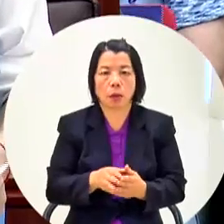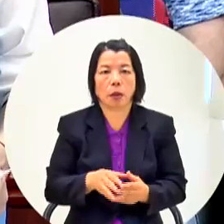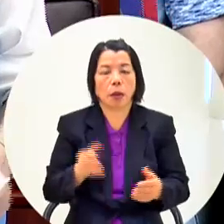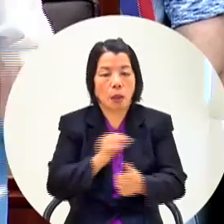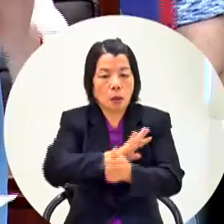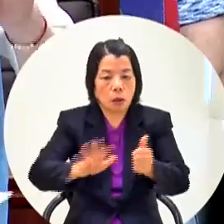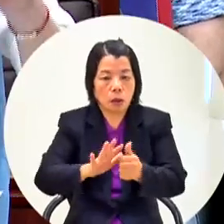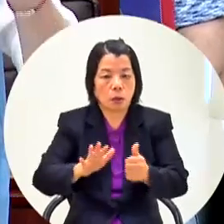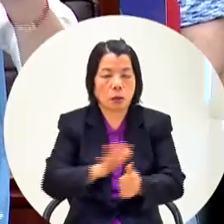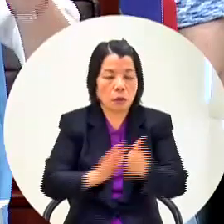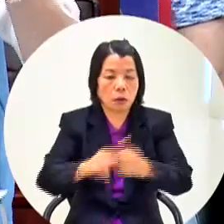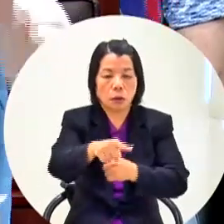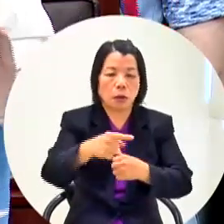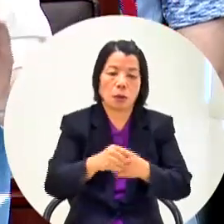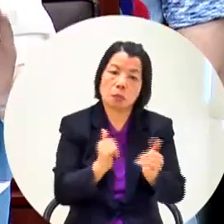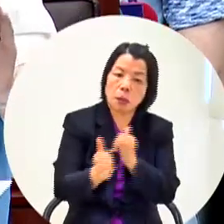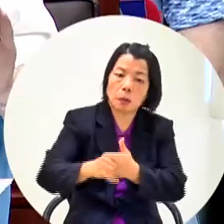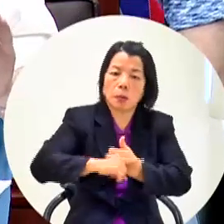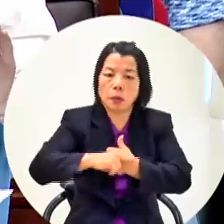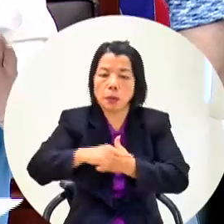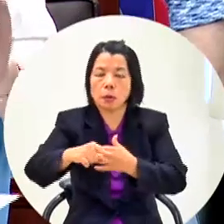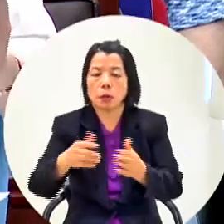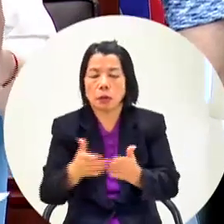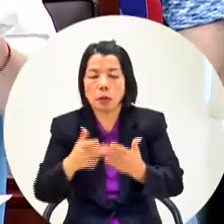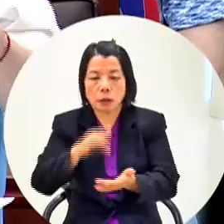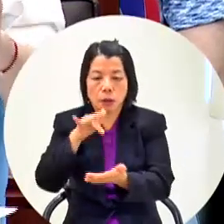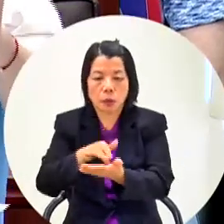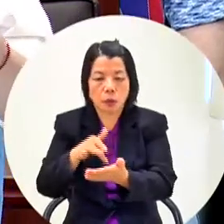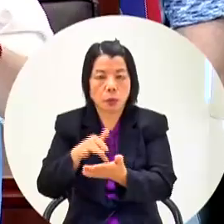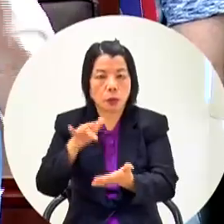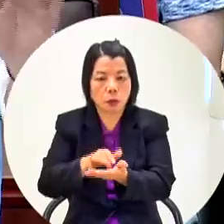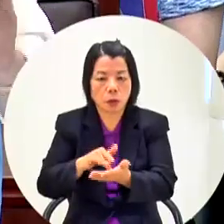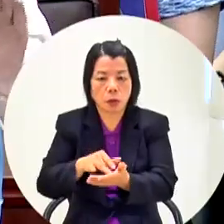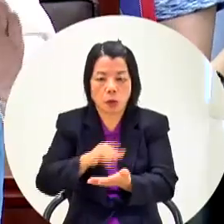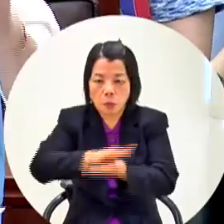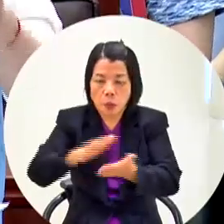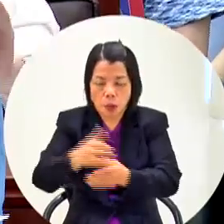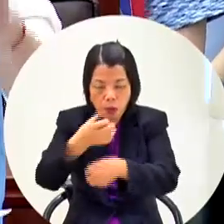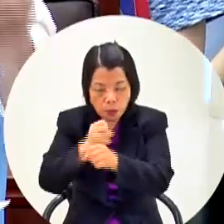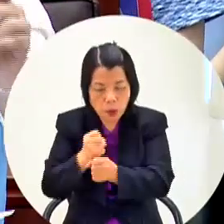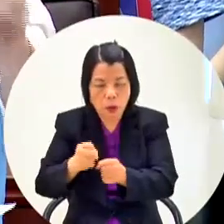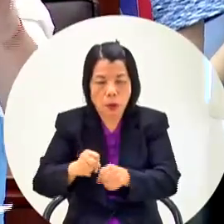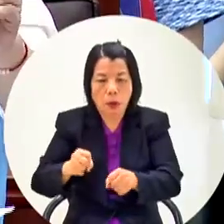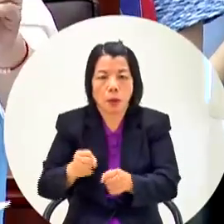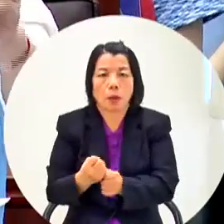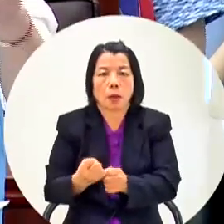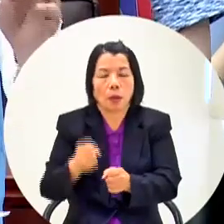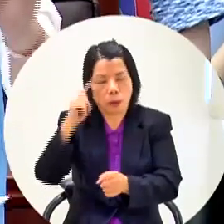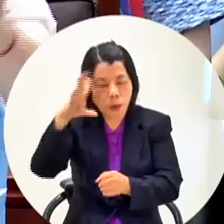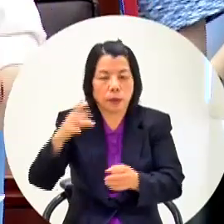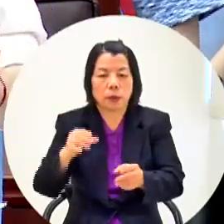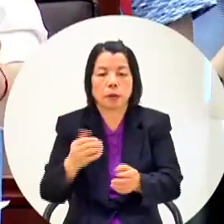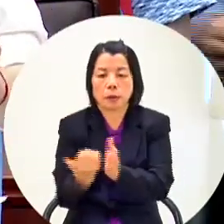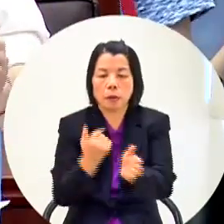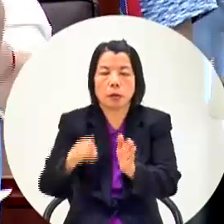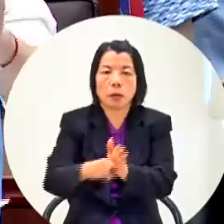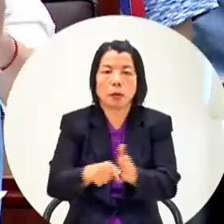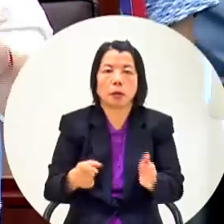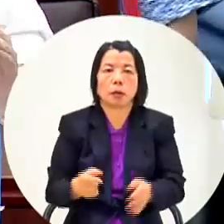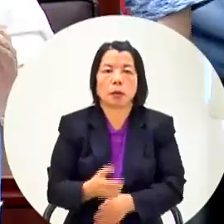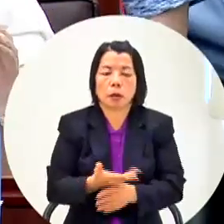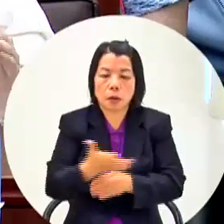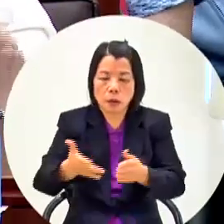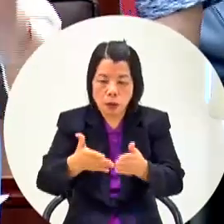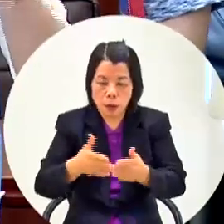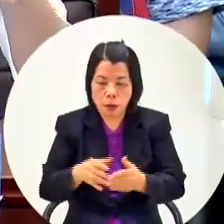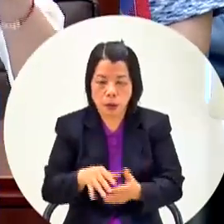朋友在疫苗发明之前，估计全世界公认大概6个月到1年之间疫苗会发明，疫苗